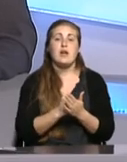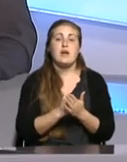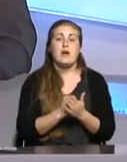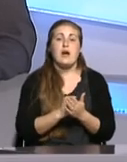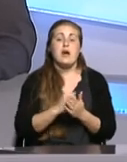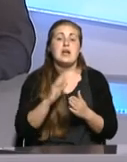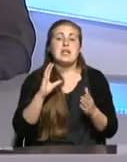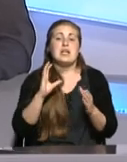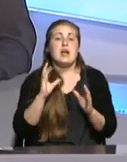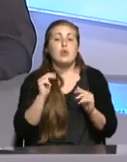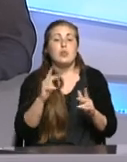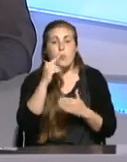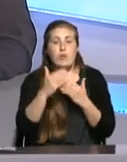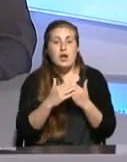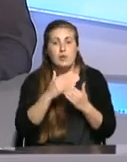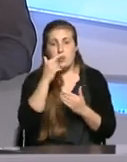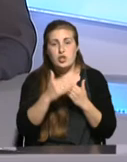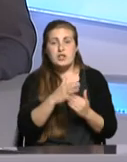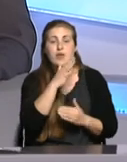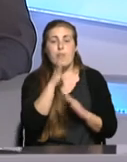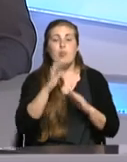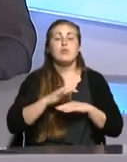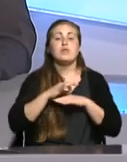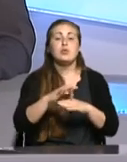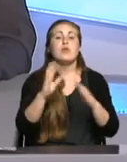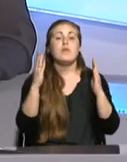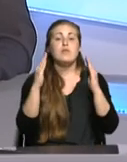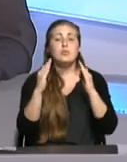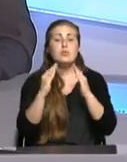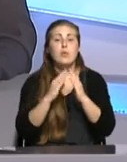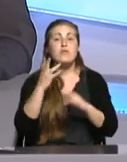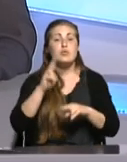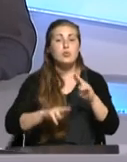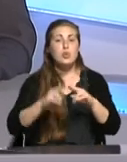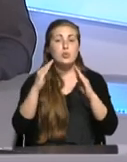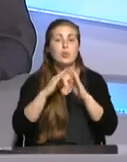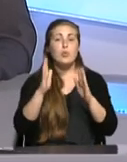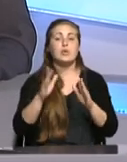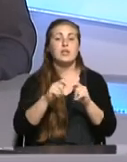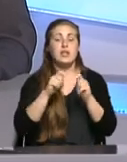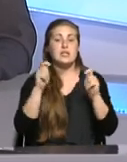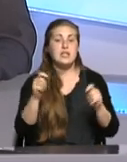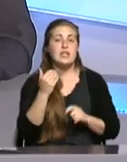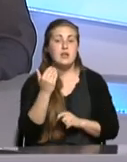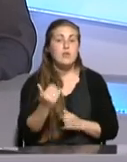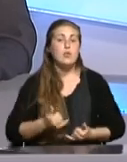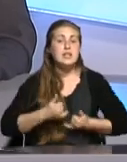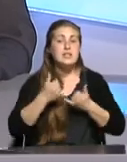только буквально ближайшее время будет введен в дом строить дом и будет открыть его для